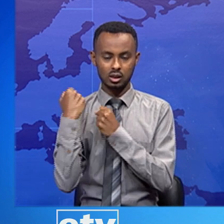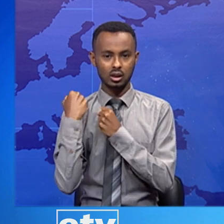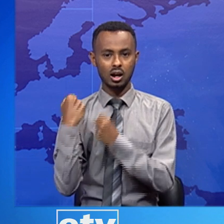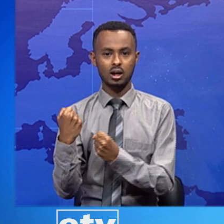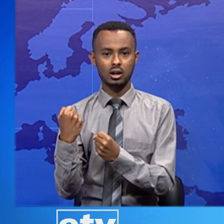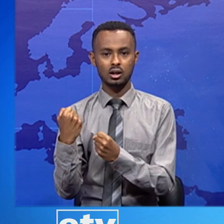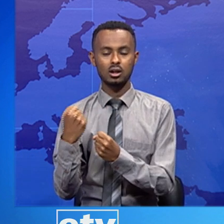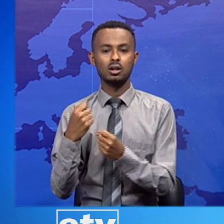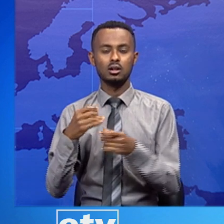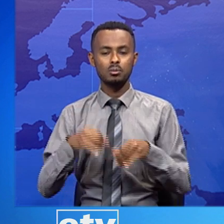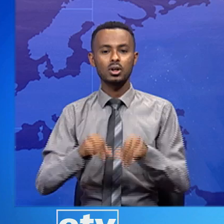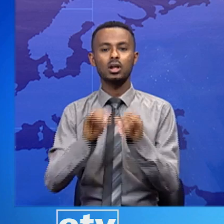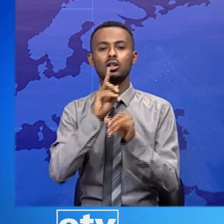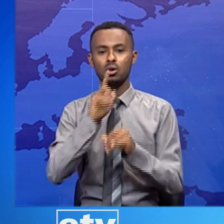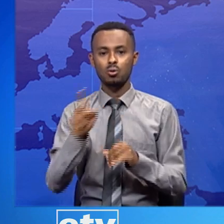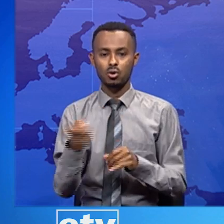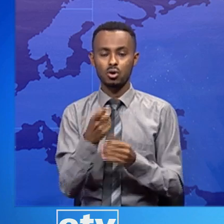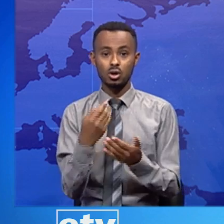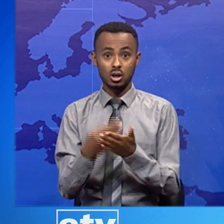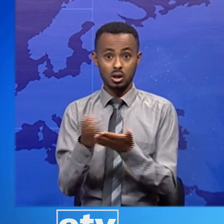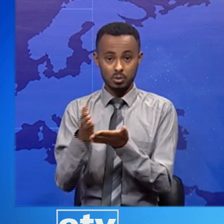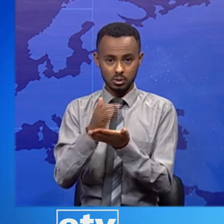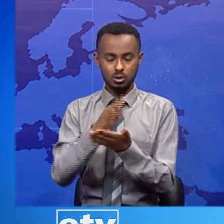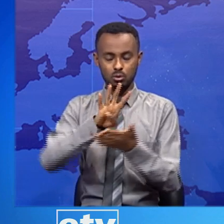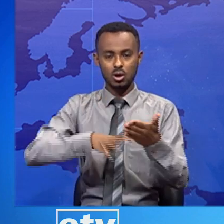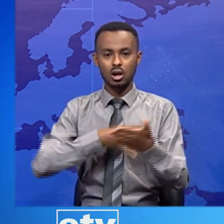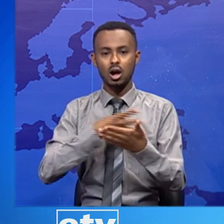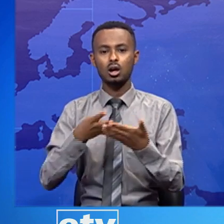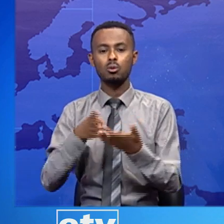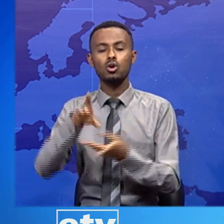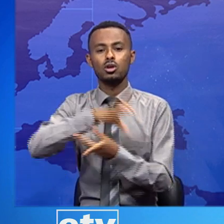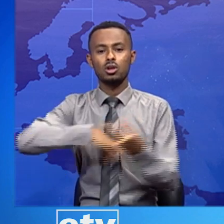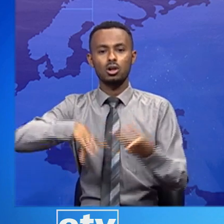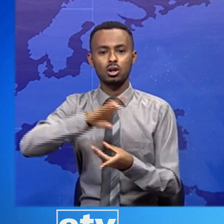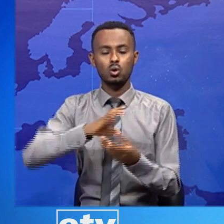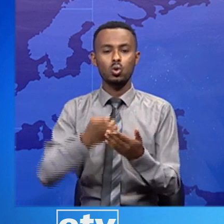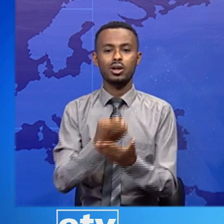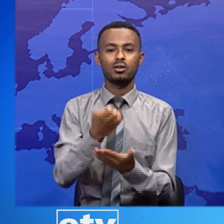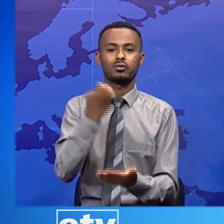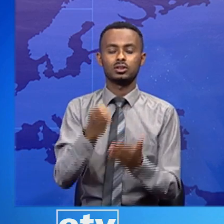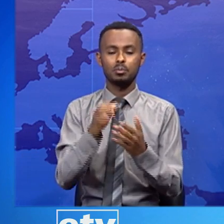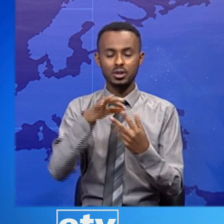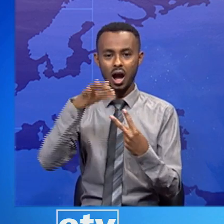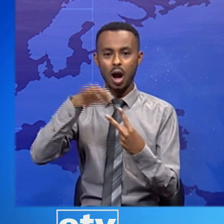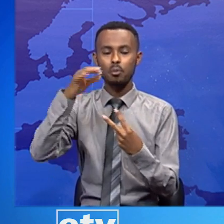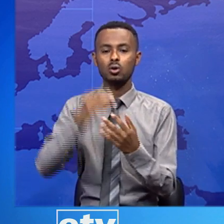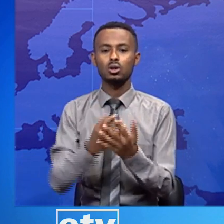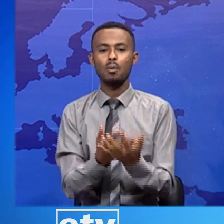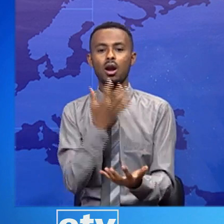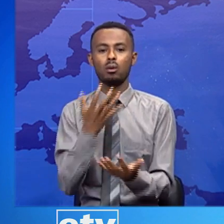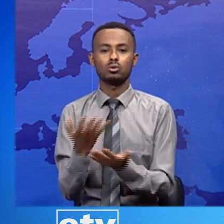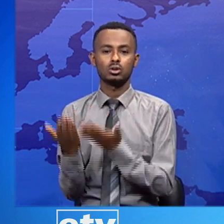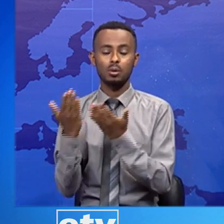ይህንን አጠናክረን የምንቀጥል ነው። የገቢ ማሰባሰቢያ መርሃ ግብሩ የክልሉ የኢንቨስትመንት አማራጮች